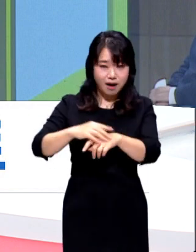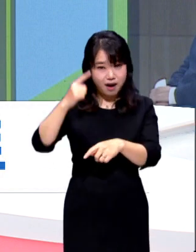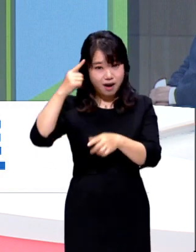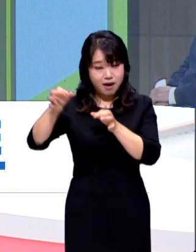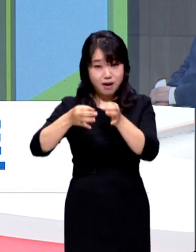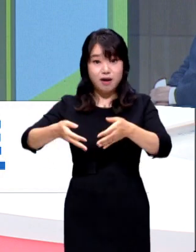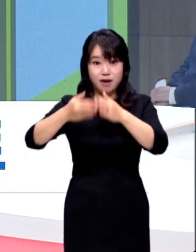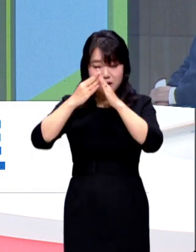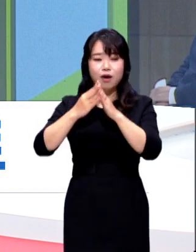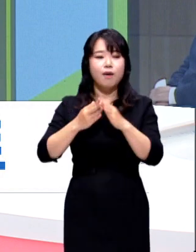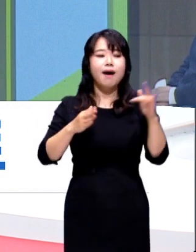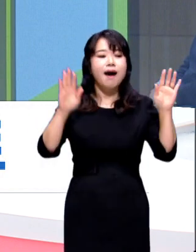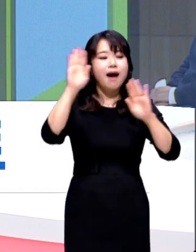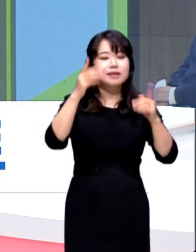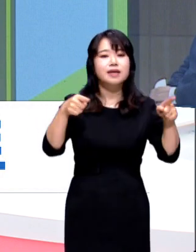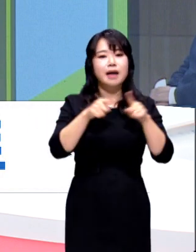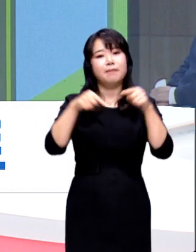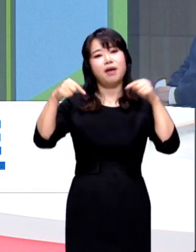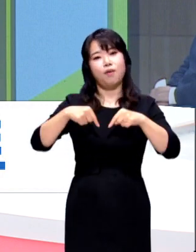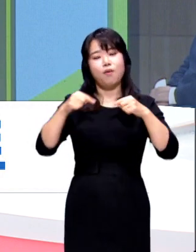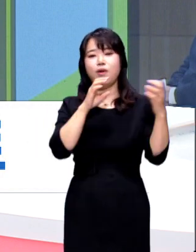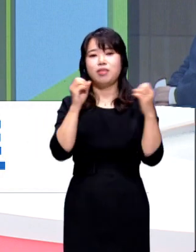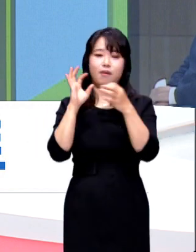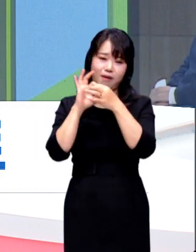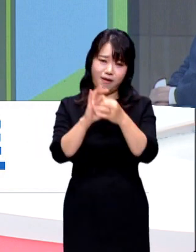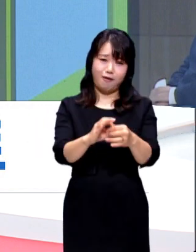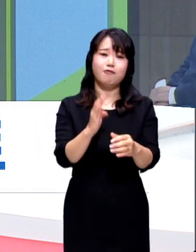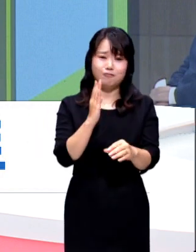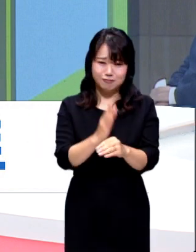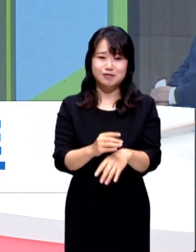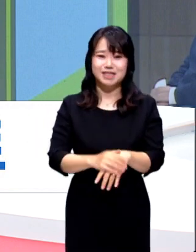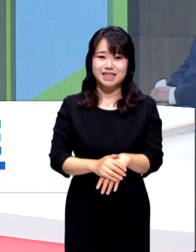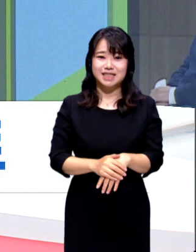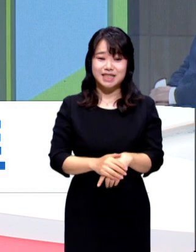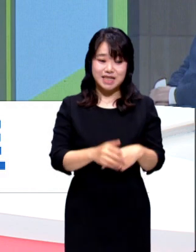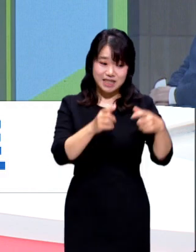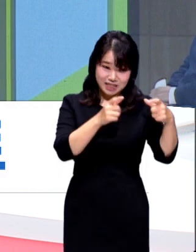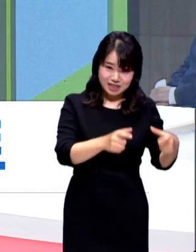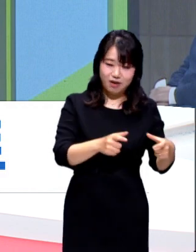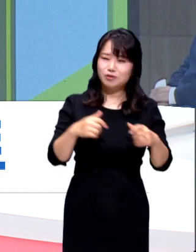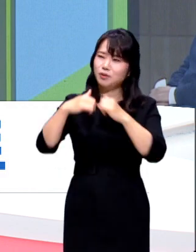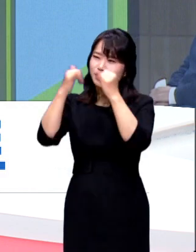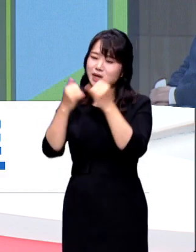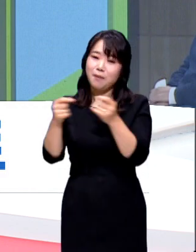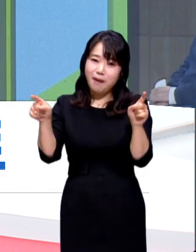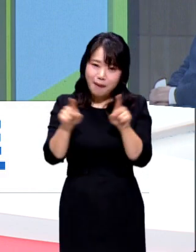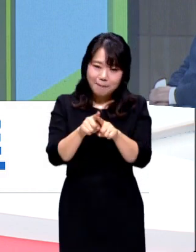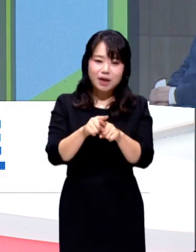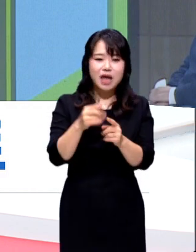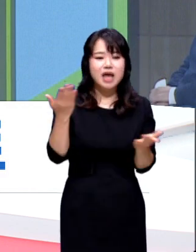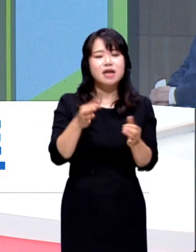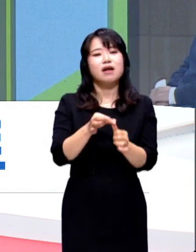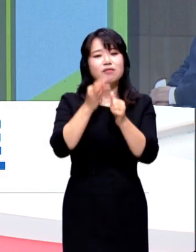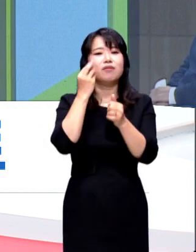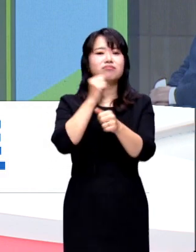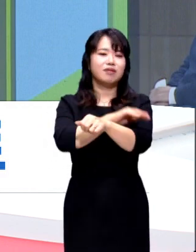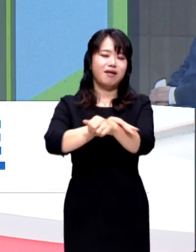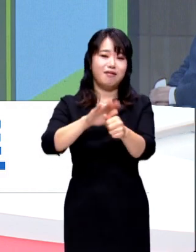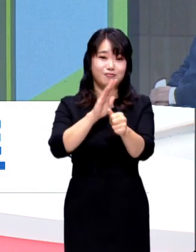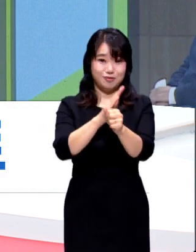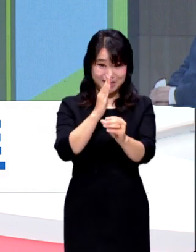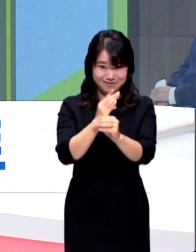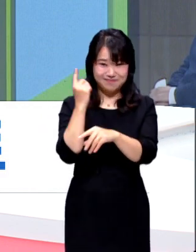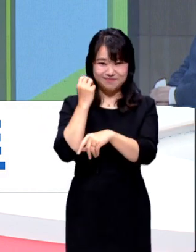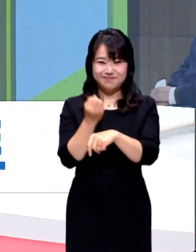대해 학생들과 논의하는 토크 콘서트를 열었습니다. 지역 사회가 함께 청년들의 취업 고민을 해소하는 자리였습니다.